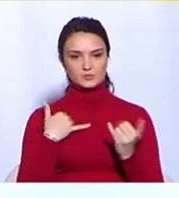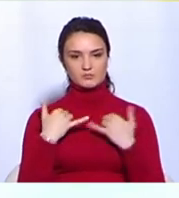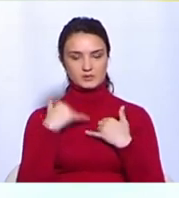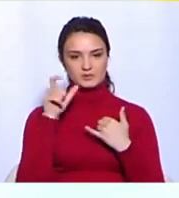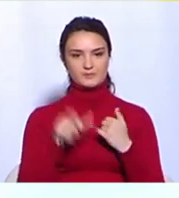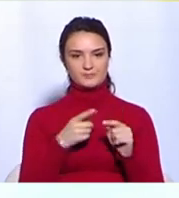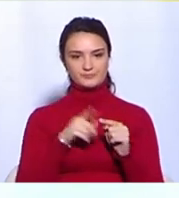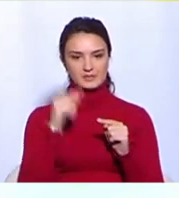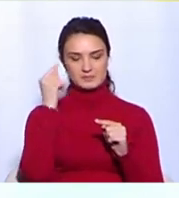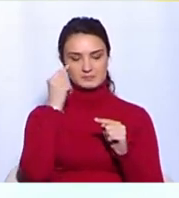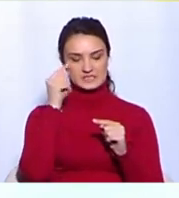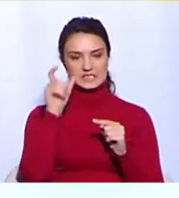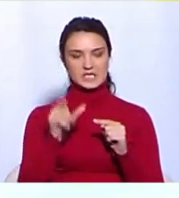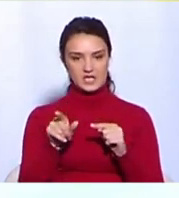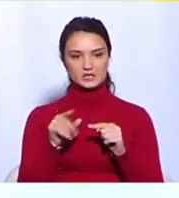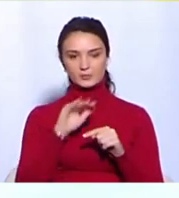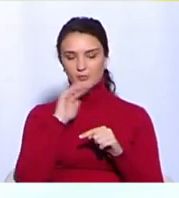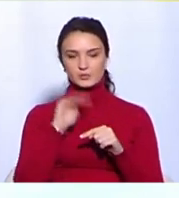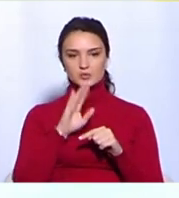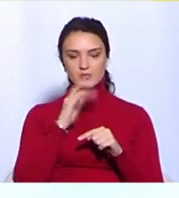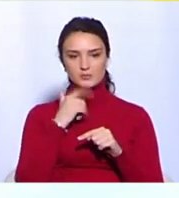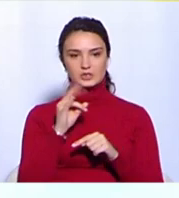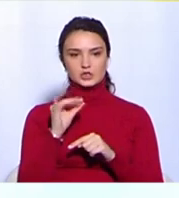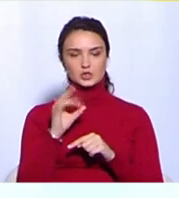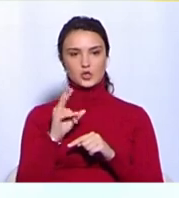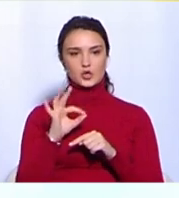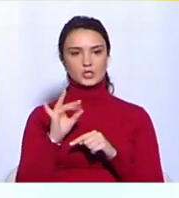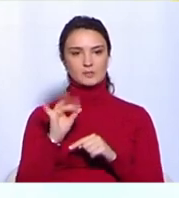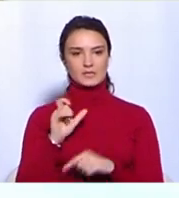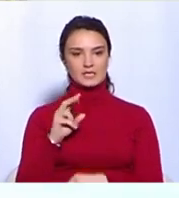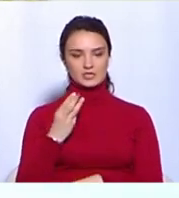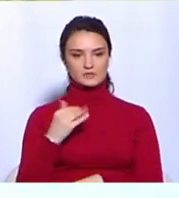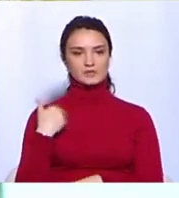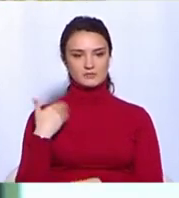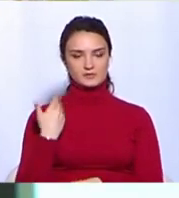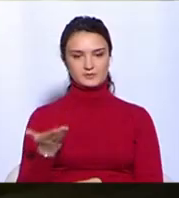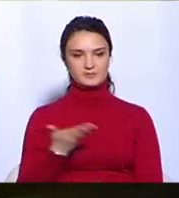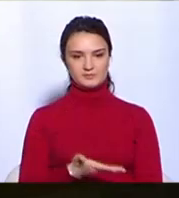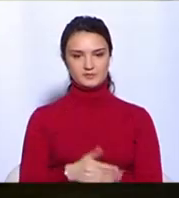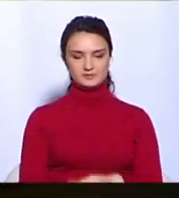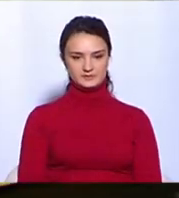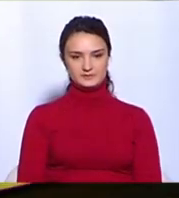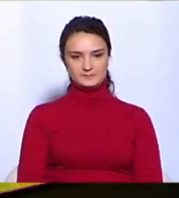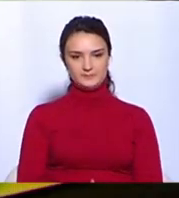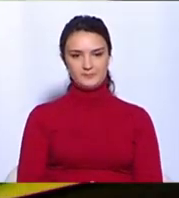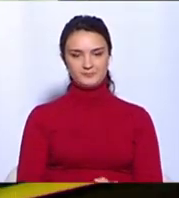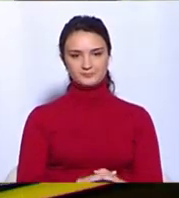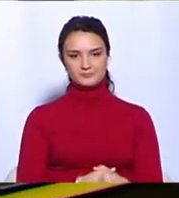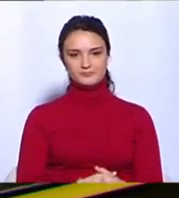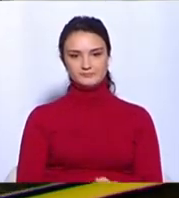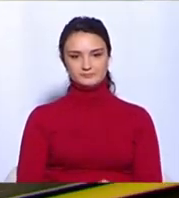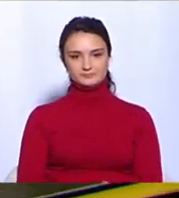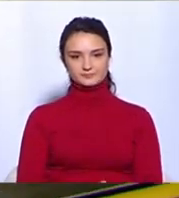გახლავთ ფსიქიატრი პროფესორი ქალბატონი ნინო ოკრიბელაშვილი. დილამშიდობისა ქალბატონი ნინო, მოგზაურობთ.